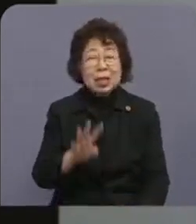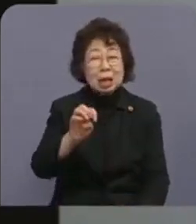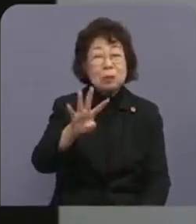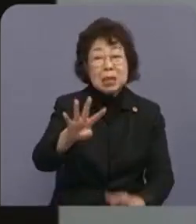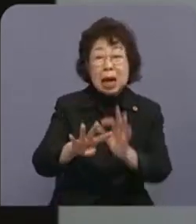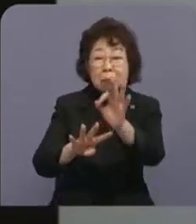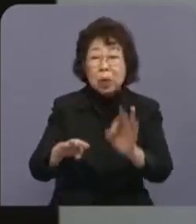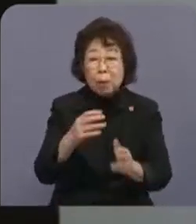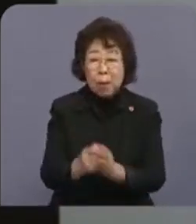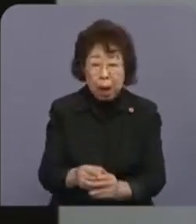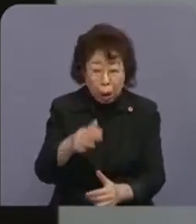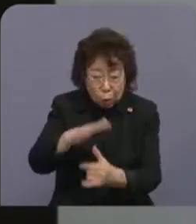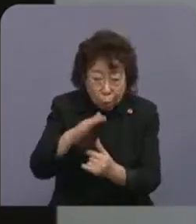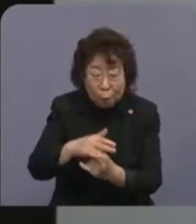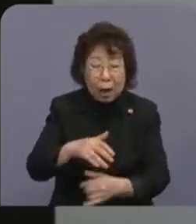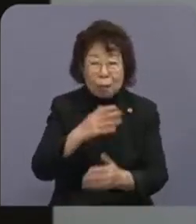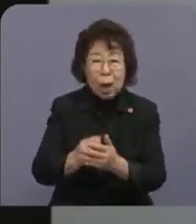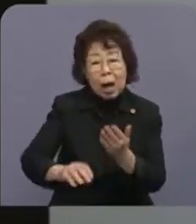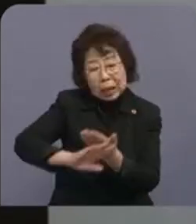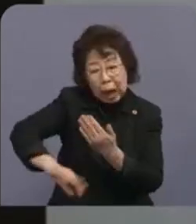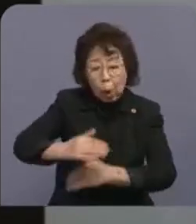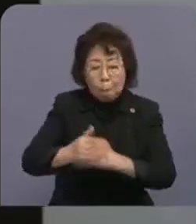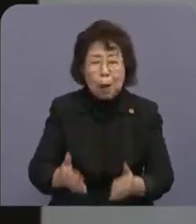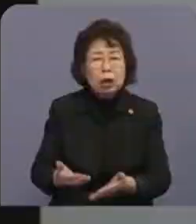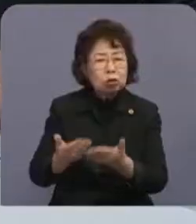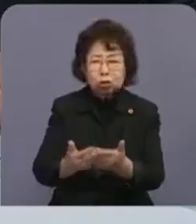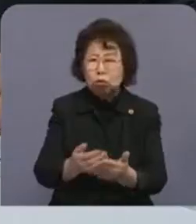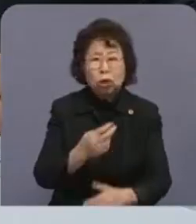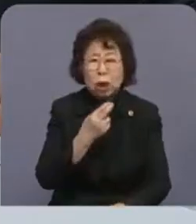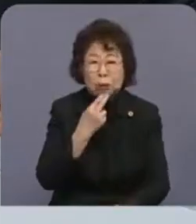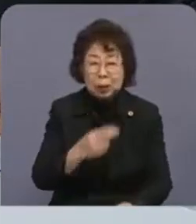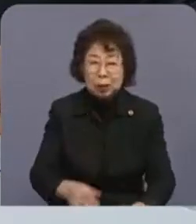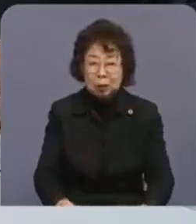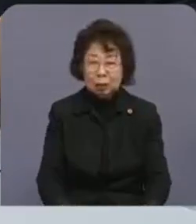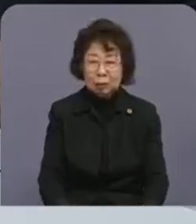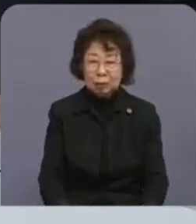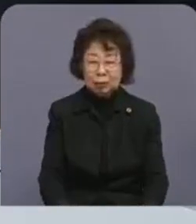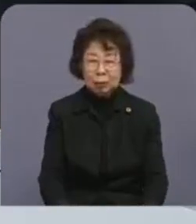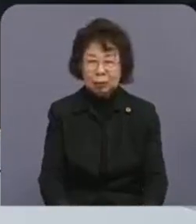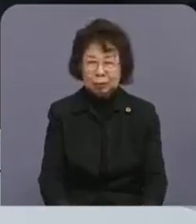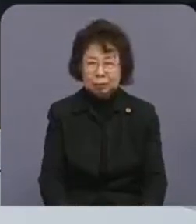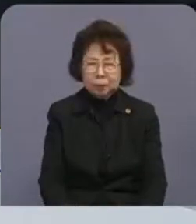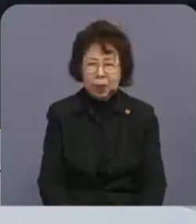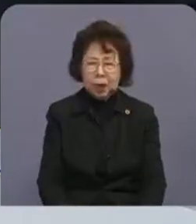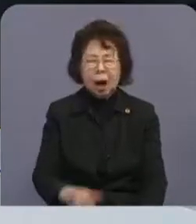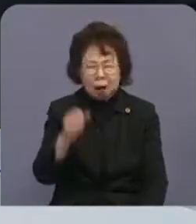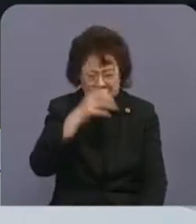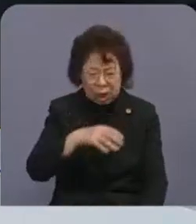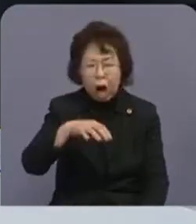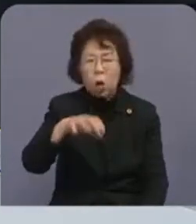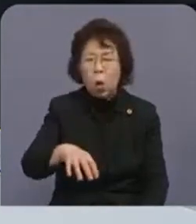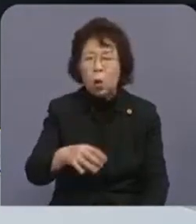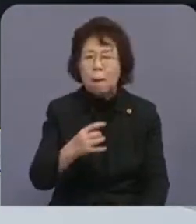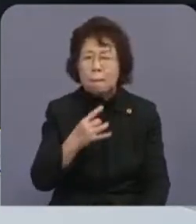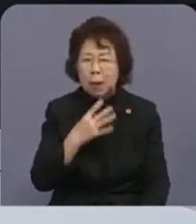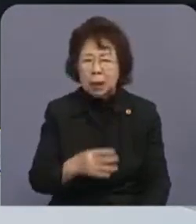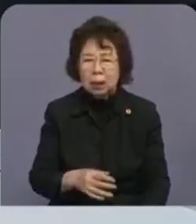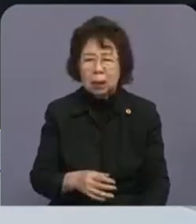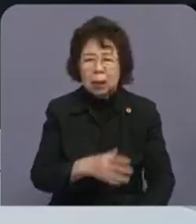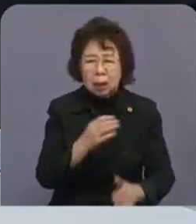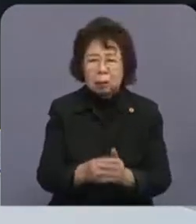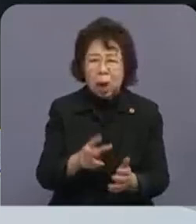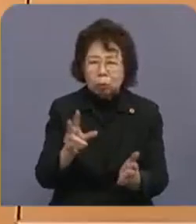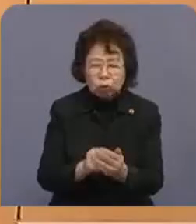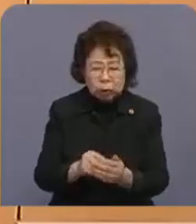44%가량은 아이에게 따로 방을 주지 못했습니다. 그냥 공간이 좁다 정도로만 문제를